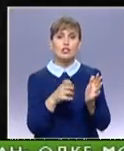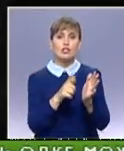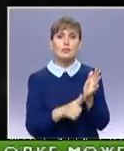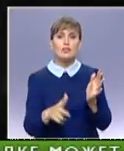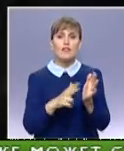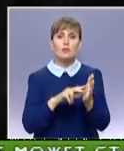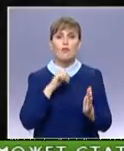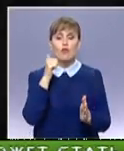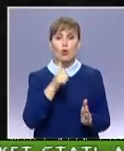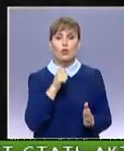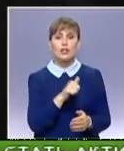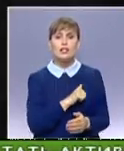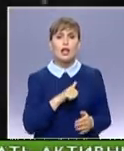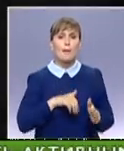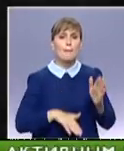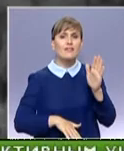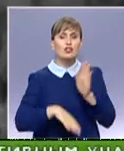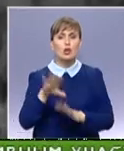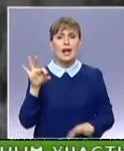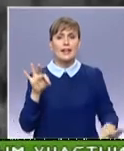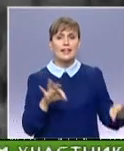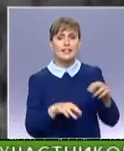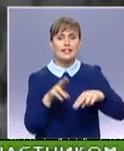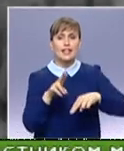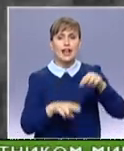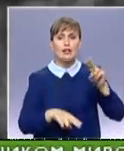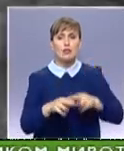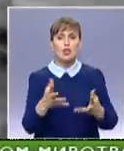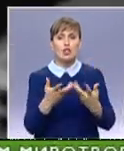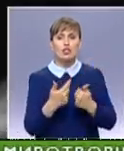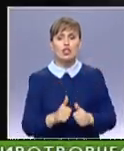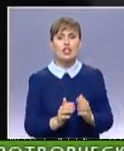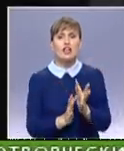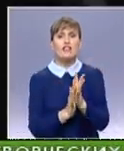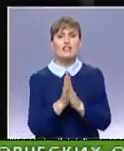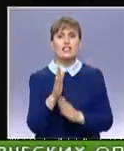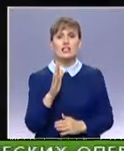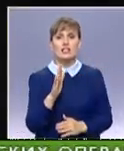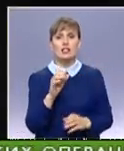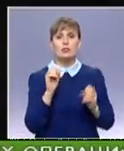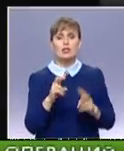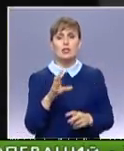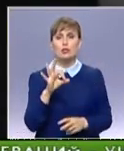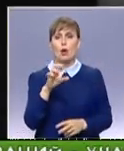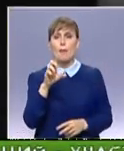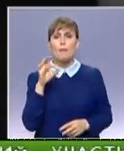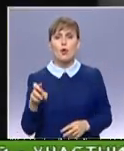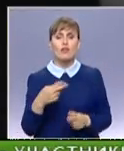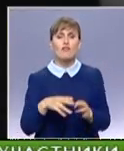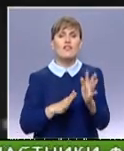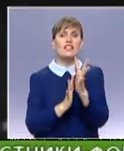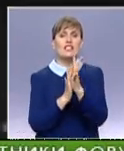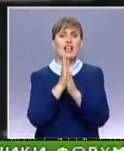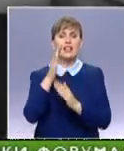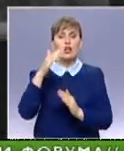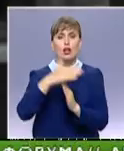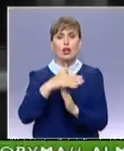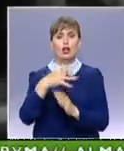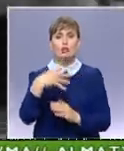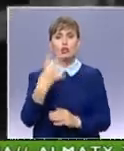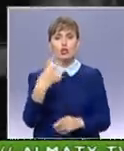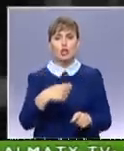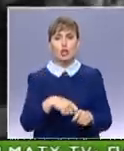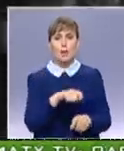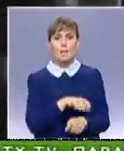1978 года самым высоким архитектурным строением считался Вознесенский кафедральный собор. Его высота составляла 44